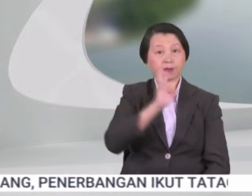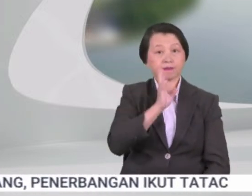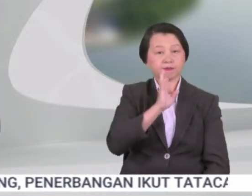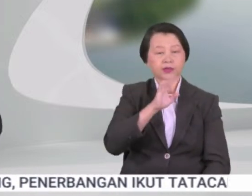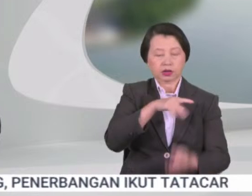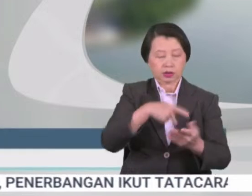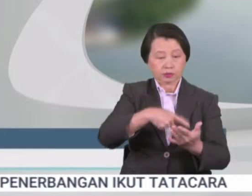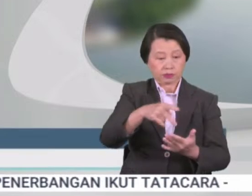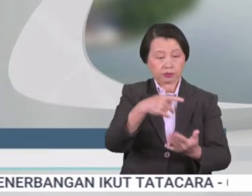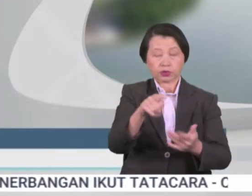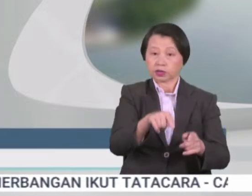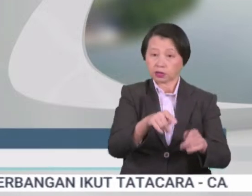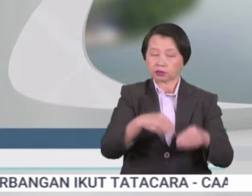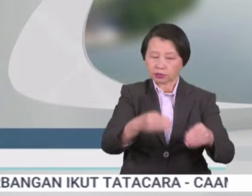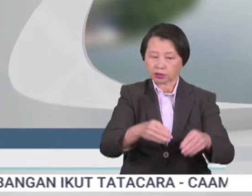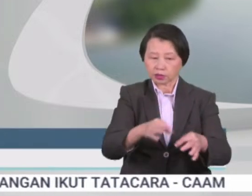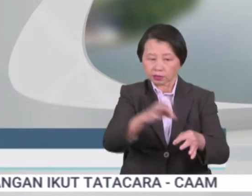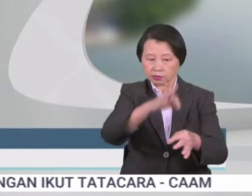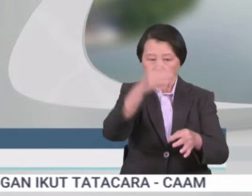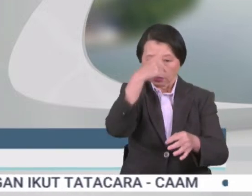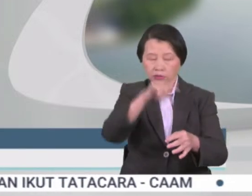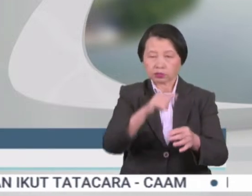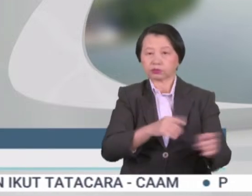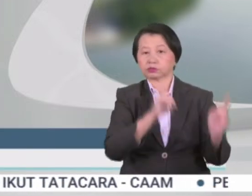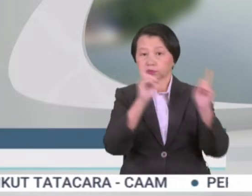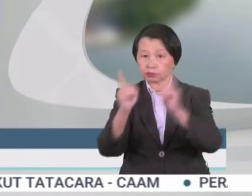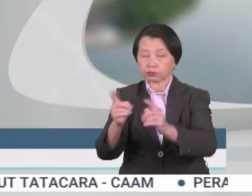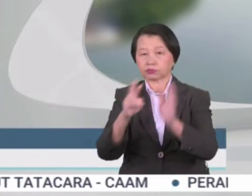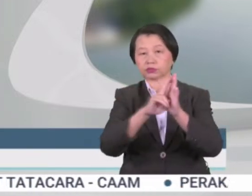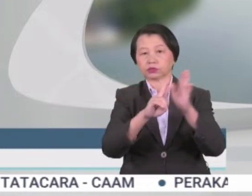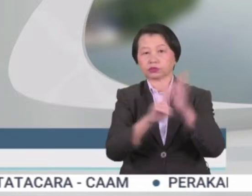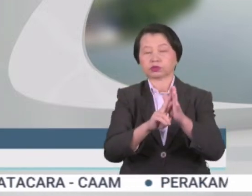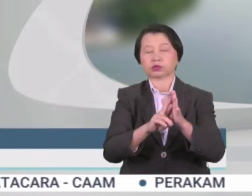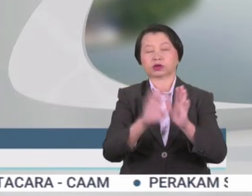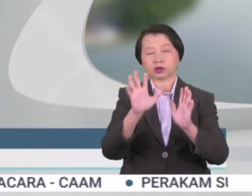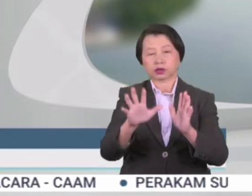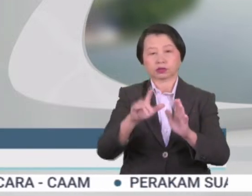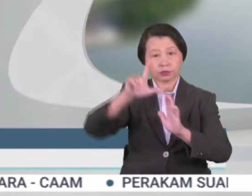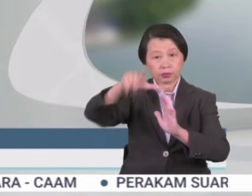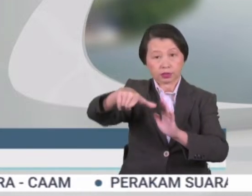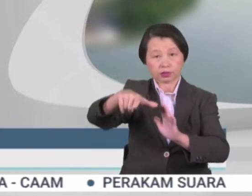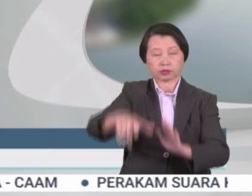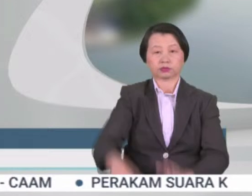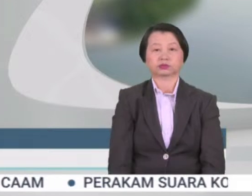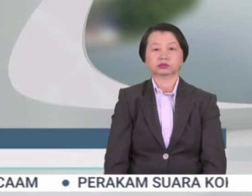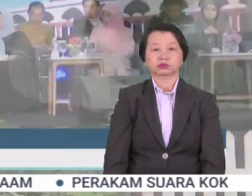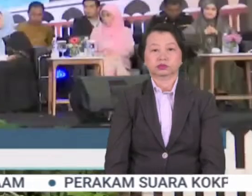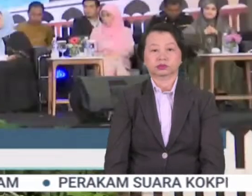inisiatif itu sekaligus menanam semangat untuk menunaikan rukun Islam kelima itu kelak